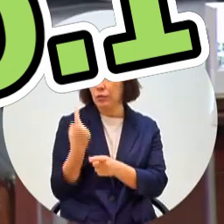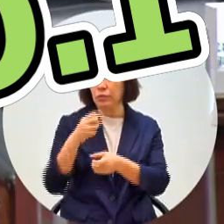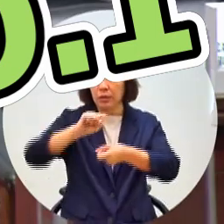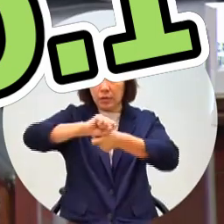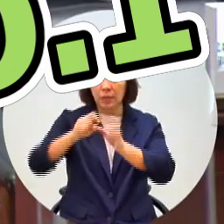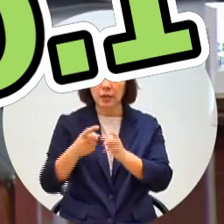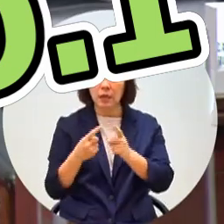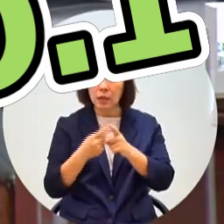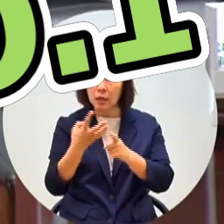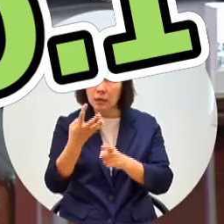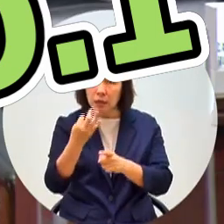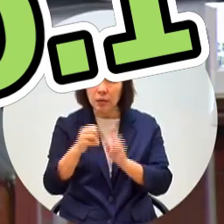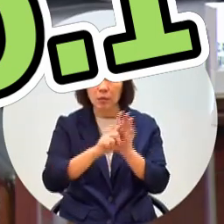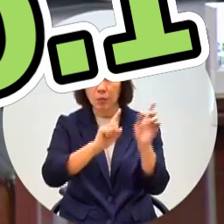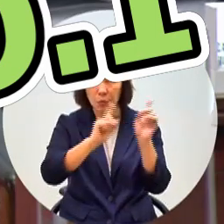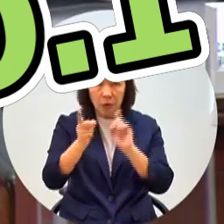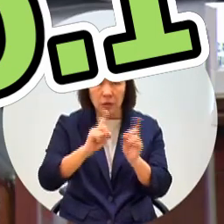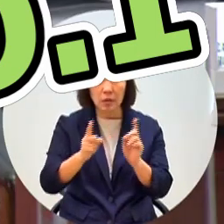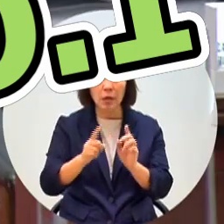数一天